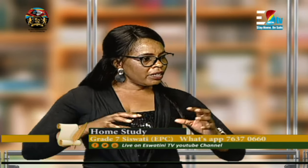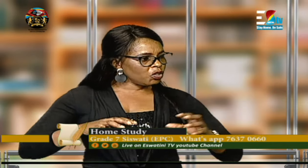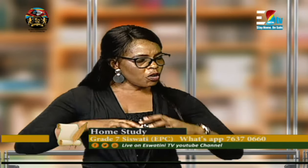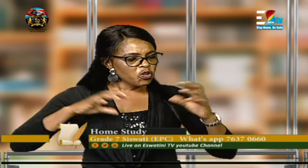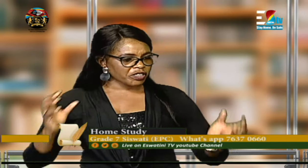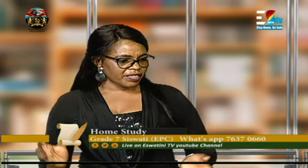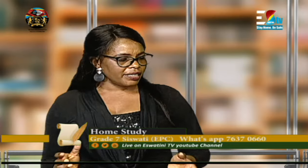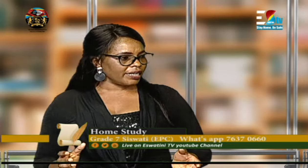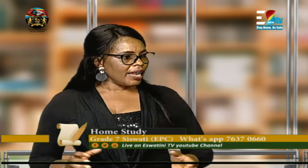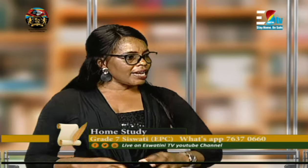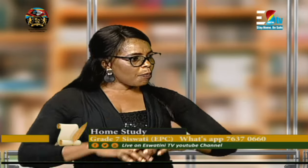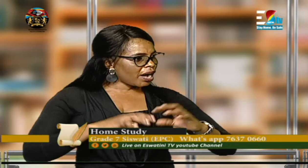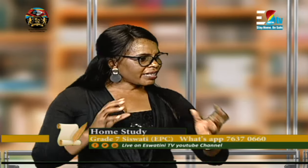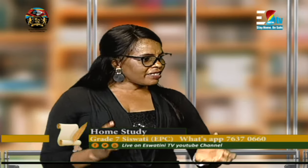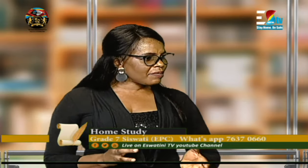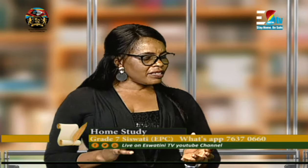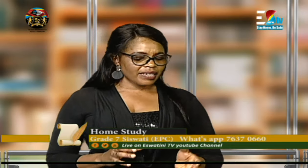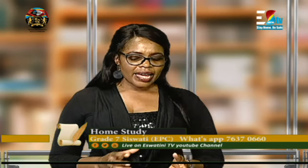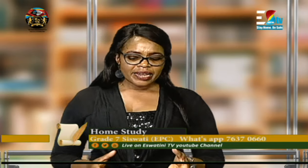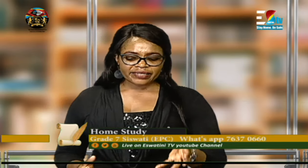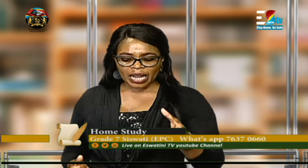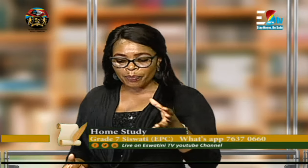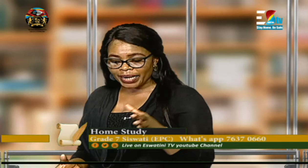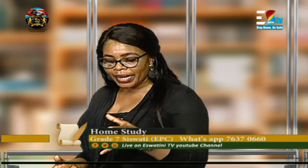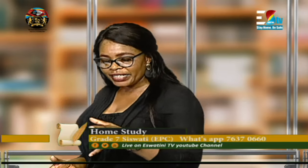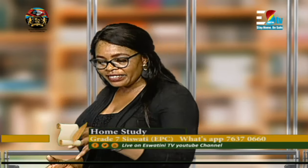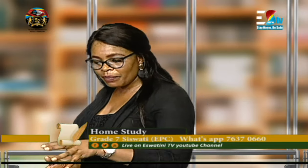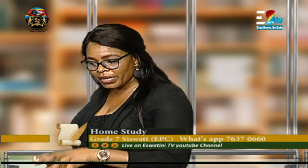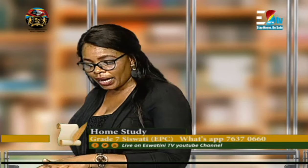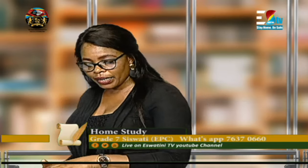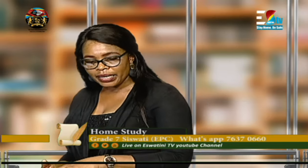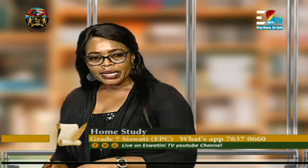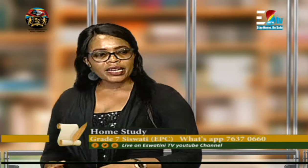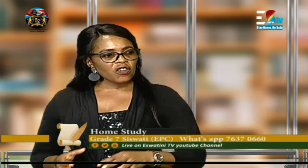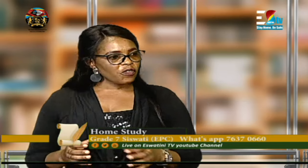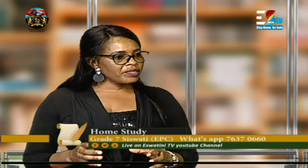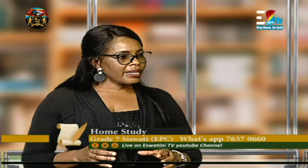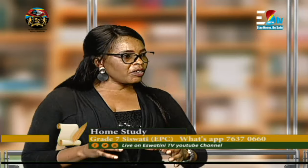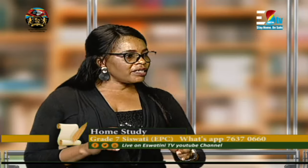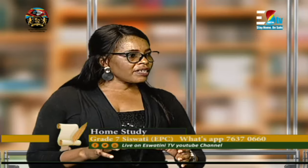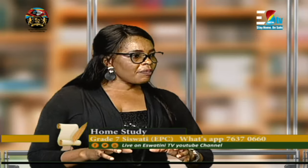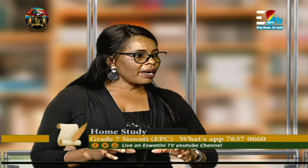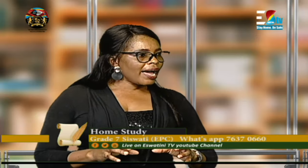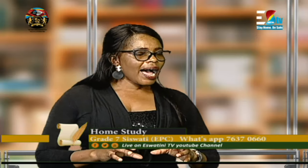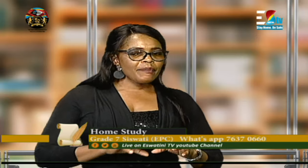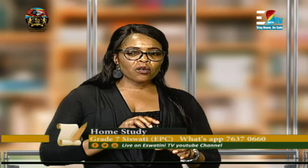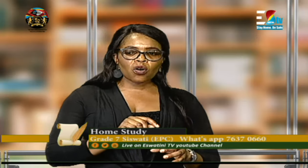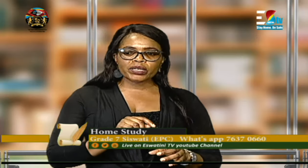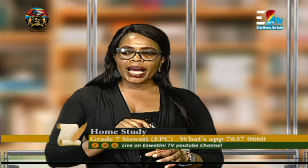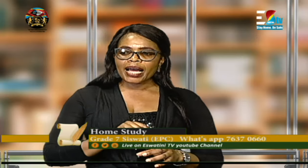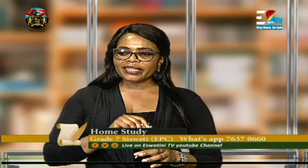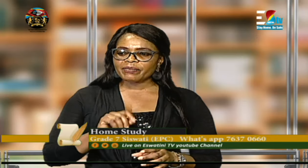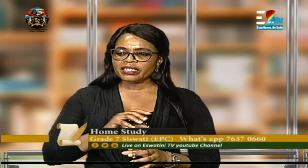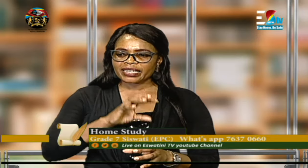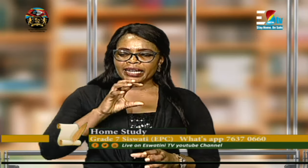nelwimi lelinothile lapho atalisebenzisa nasekabhala indzaba yakhe nayifunza nayo lendzaba abe